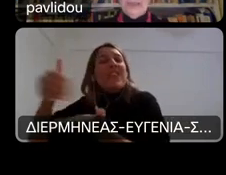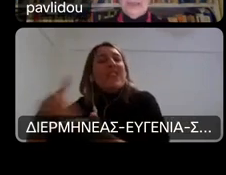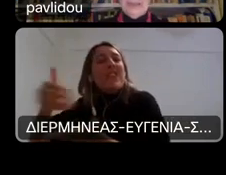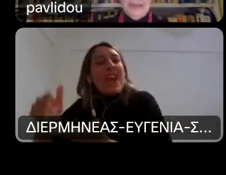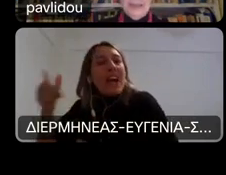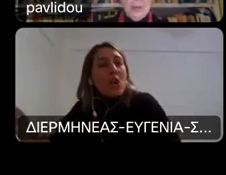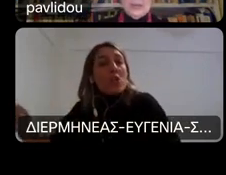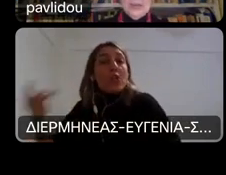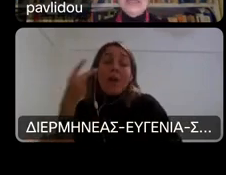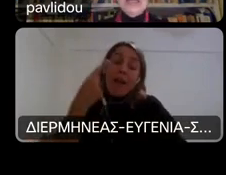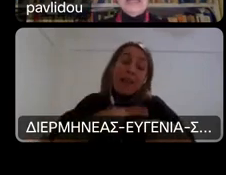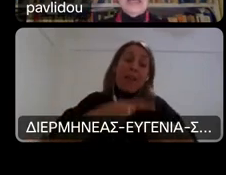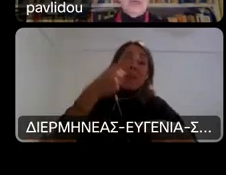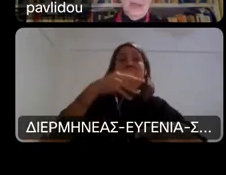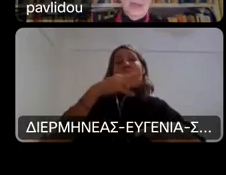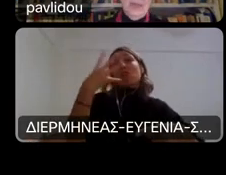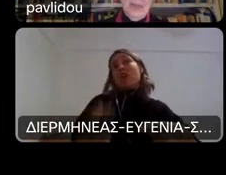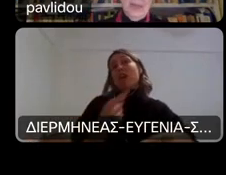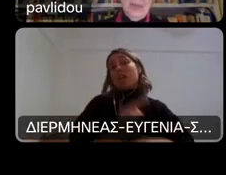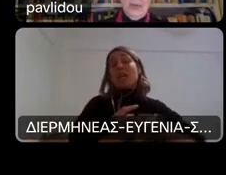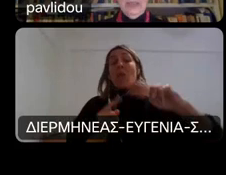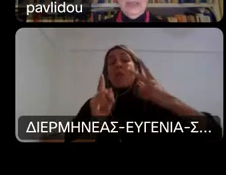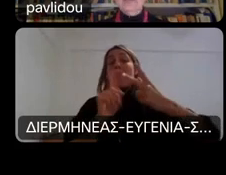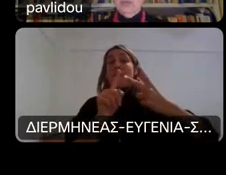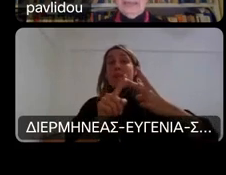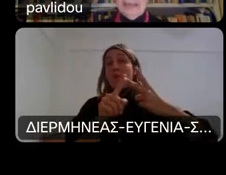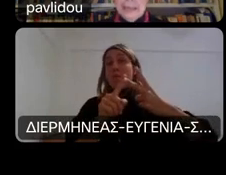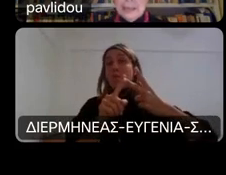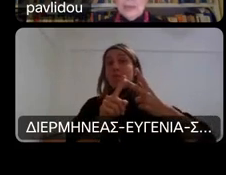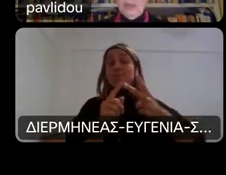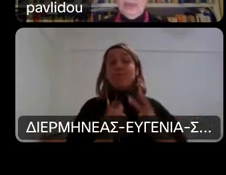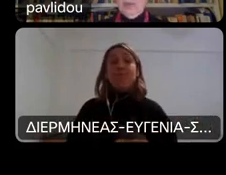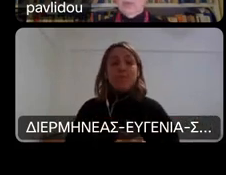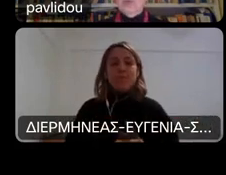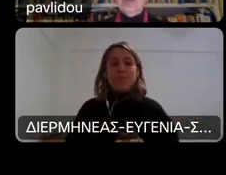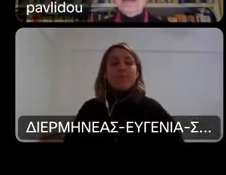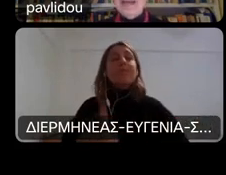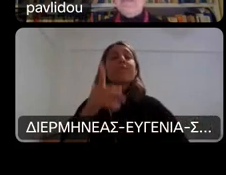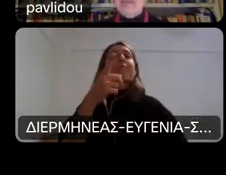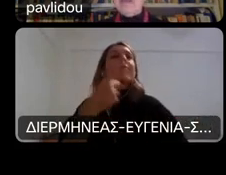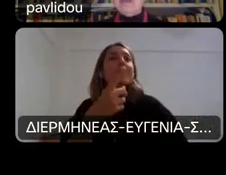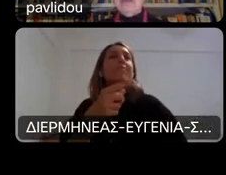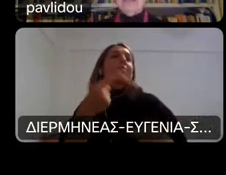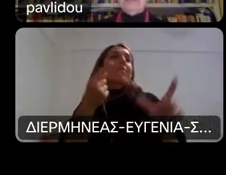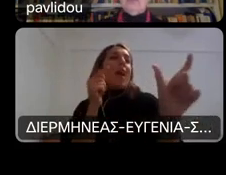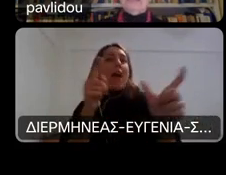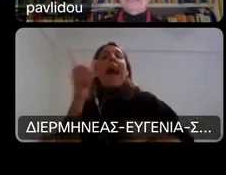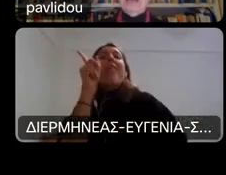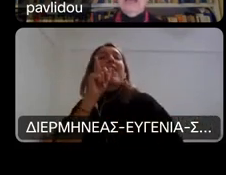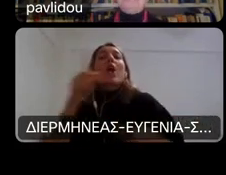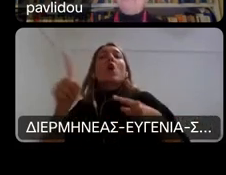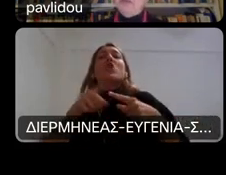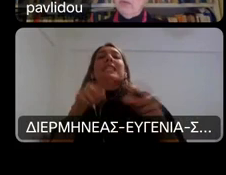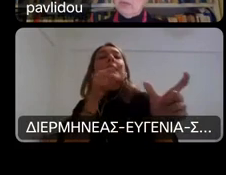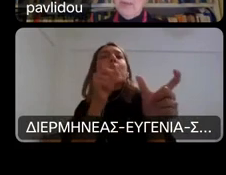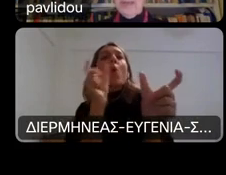αντικατοπτρίζει ελληνική γλώσσα. Και το δεύτερο είναι ότι η χρήση του θηλυκού, ναι μεν λειτουργεί